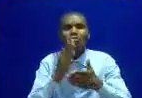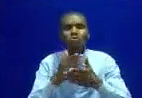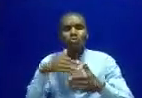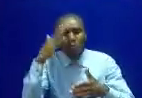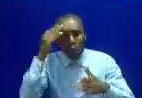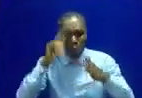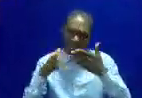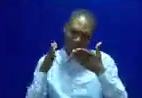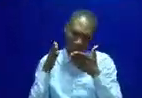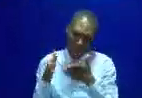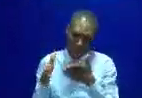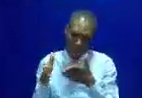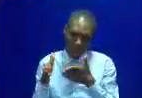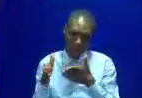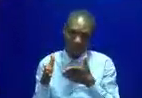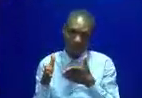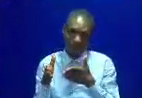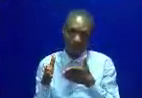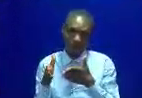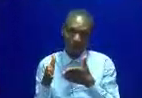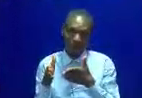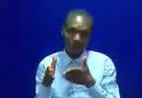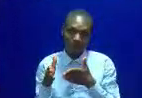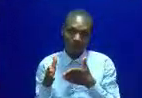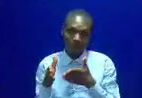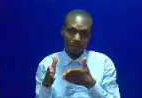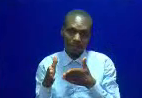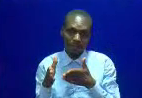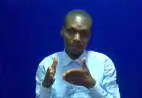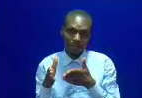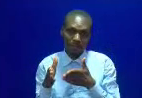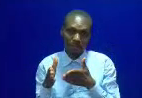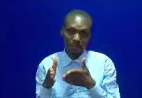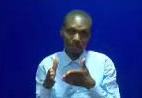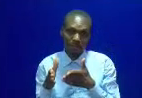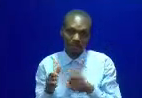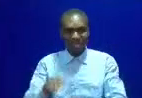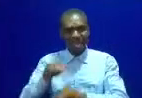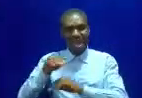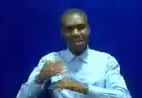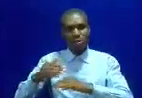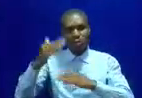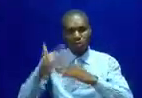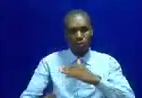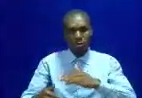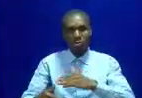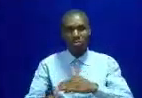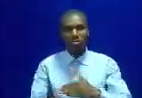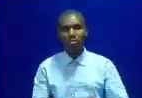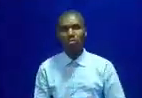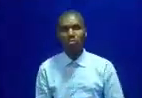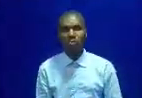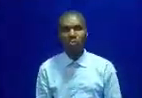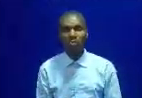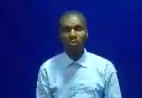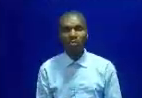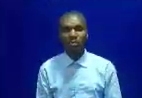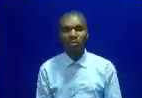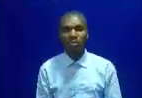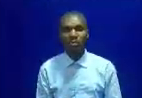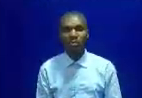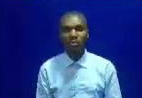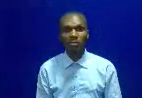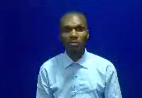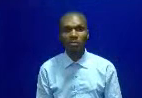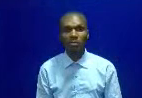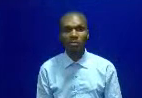igoro yenganeye abasaemba sobogutiga amangano yobo ibino obosalia elinde mbenyora ase arakongu